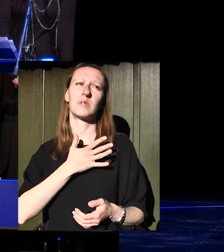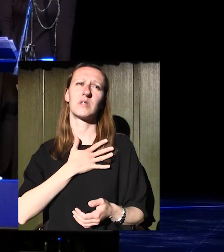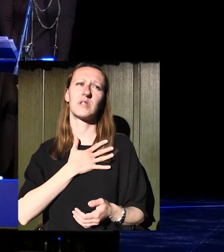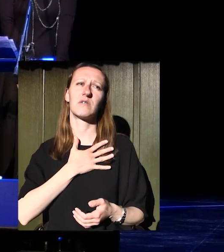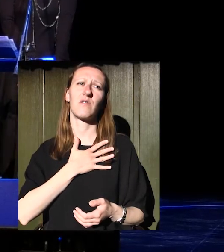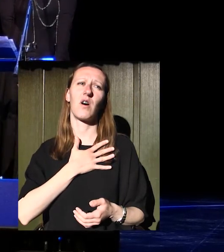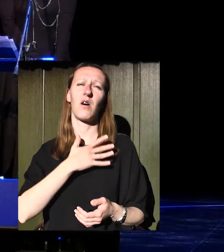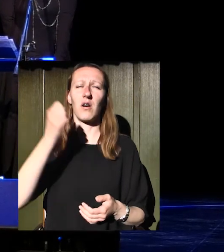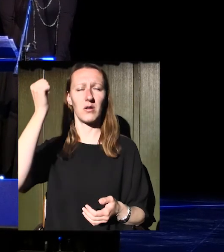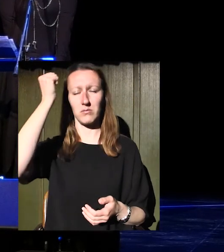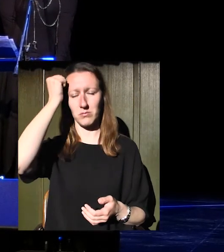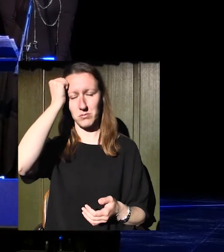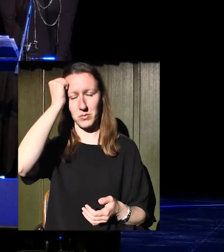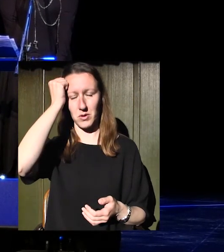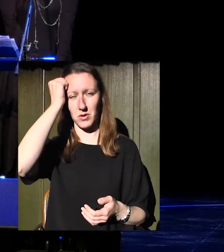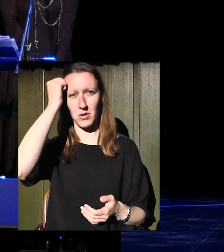svoj